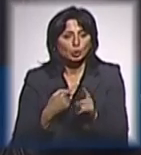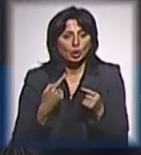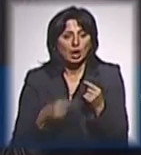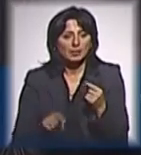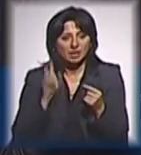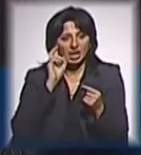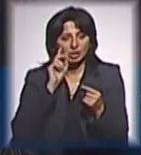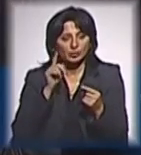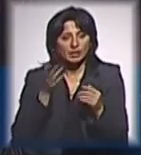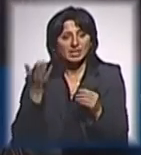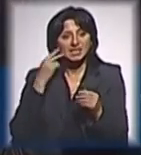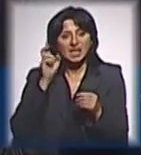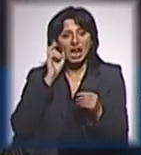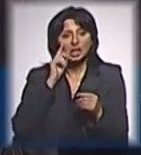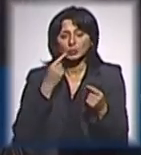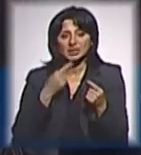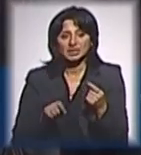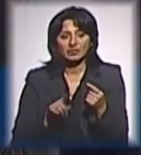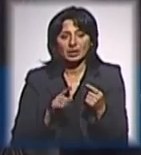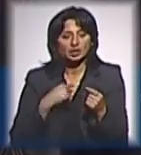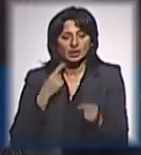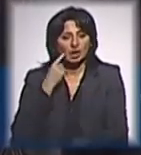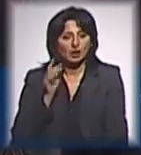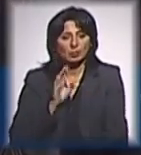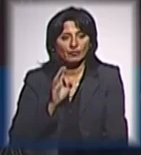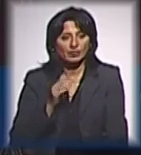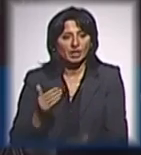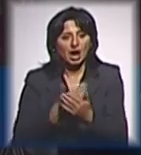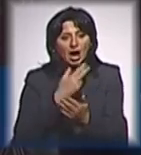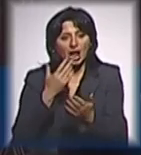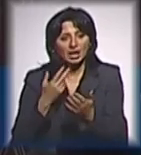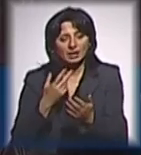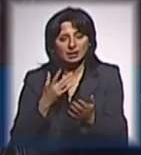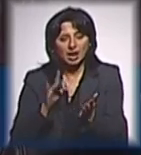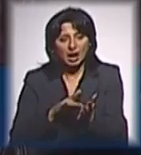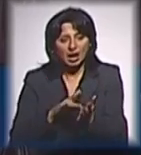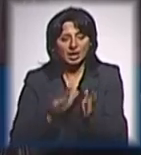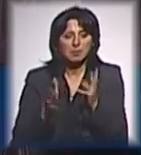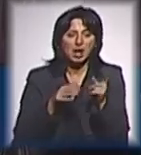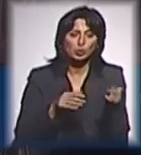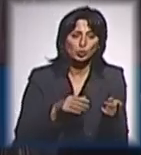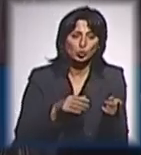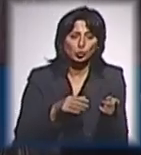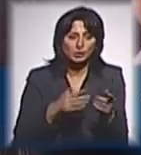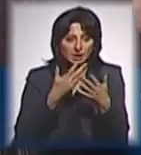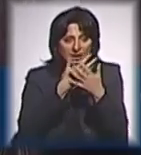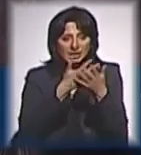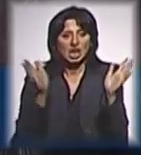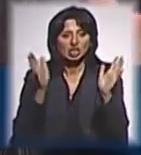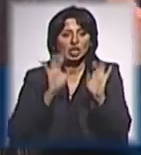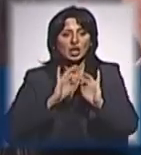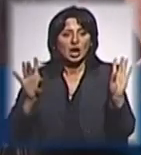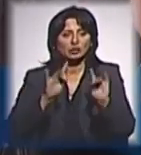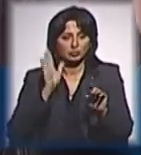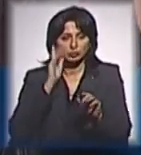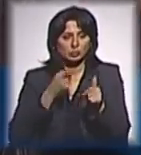აქვს ამ ხელისუფლებას წინა ხელისუფლებისაგან და ჩვენ არ მოვერიდებით, ახალქალაქი იქნება, ბათუმი იქნება თუ სხვა იქნება, საჯაროდ